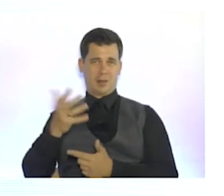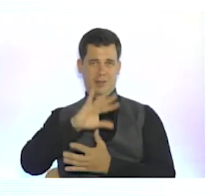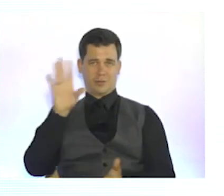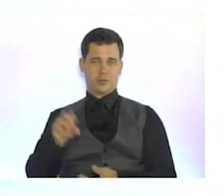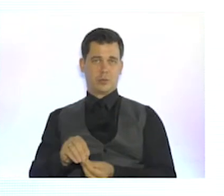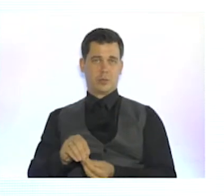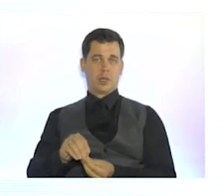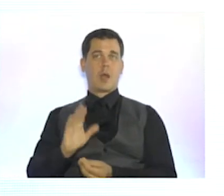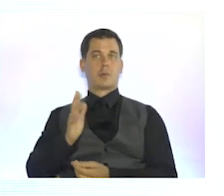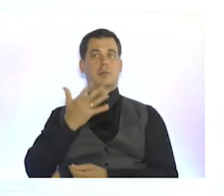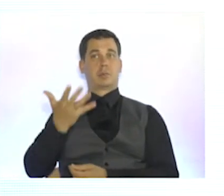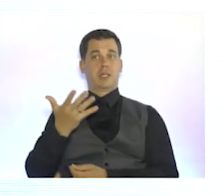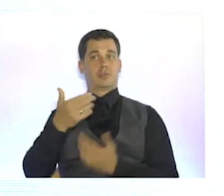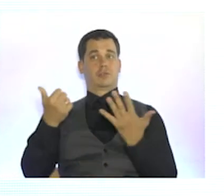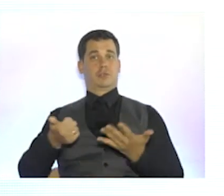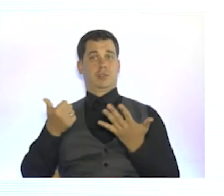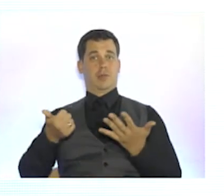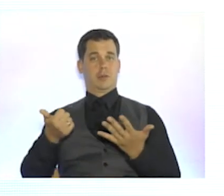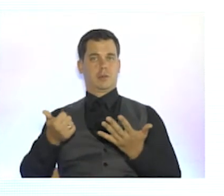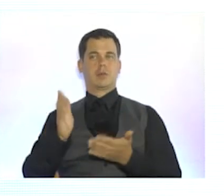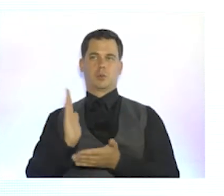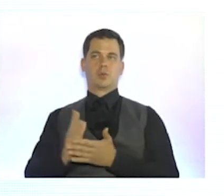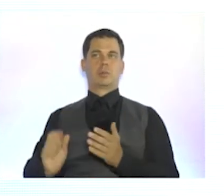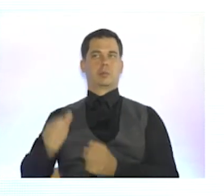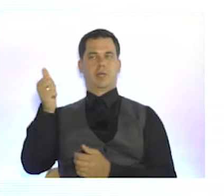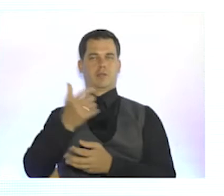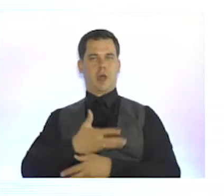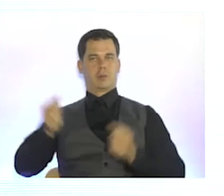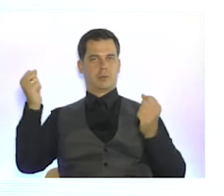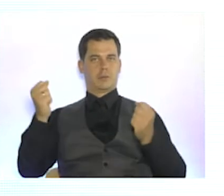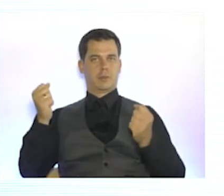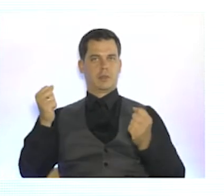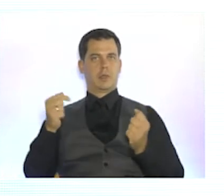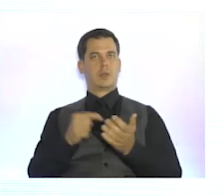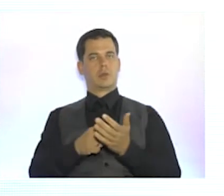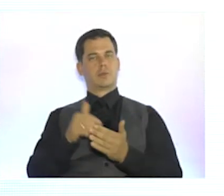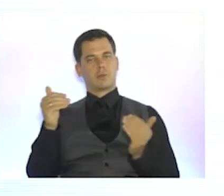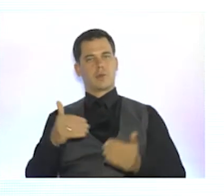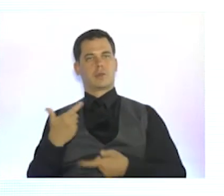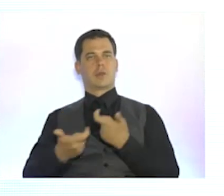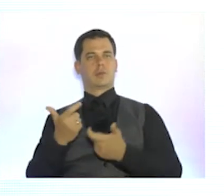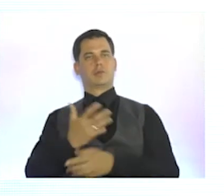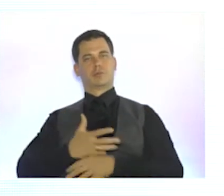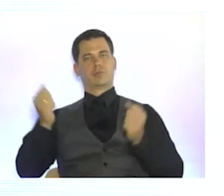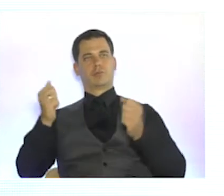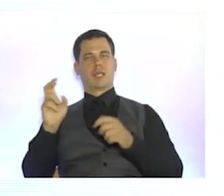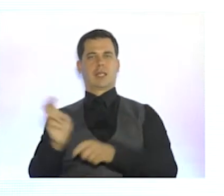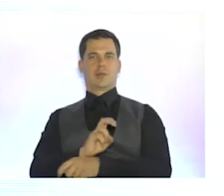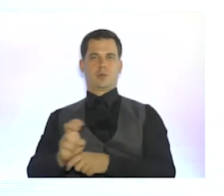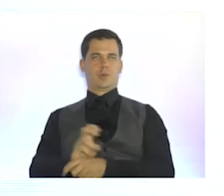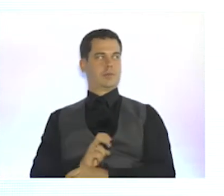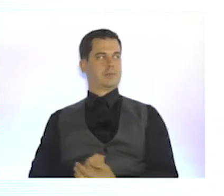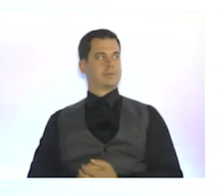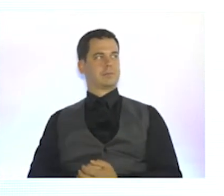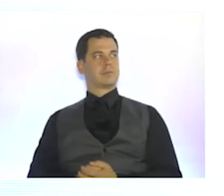Po 5-6 latach najwcześniej otrzymujemy pierwszego absolwenta, który mógłby skończyć już technikum, nie mówię o szkole wyższej,